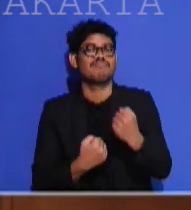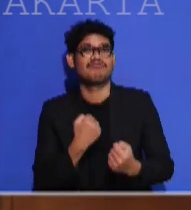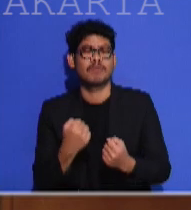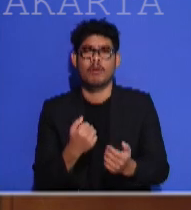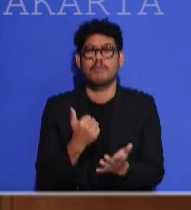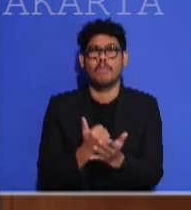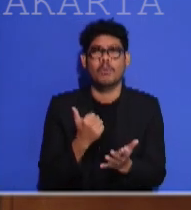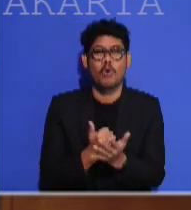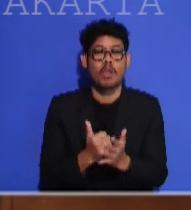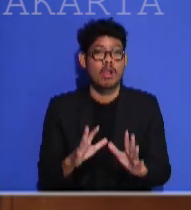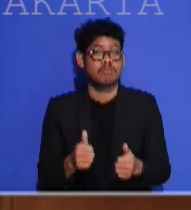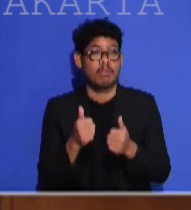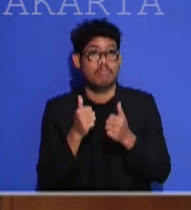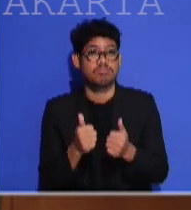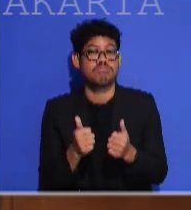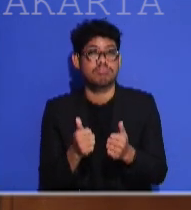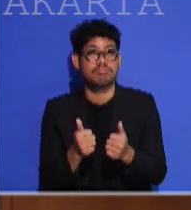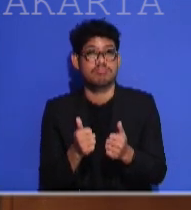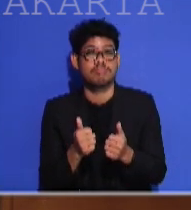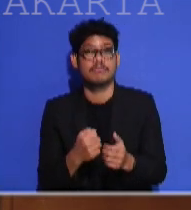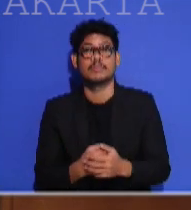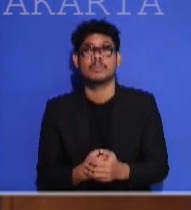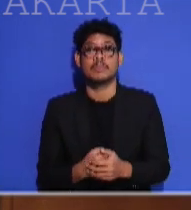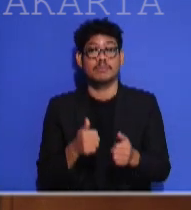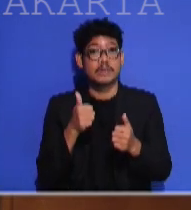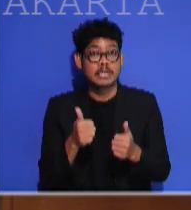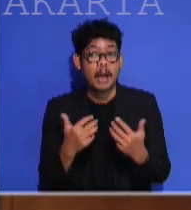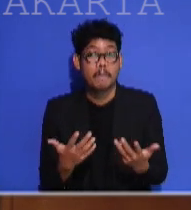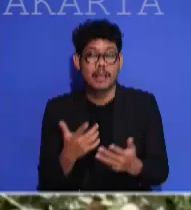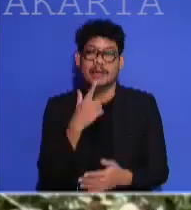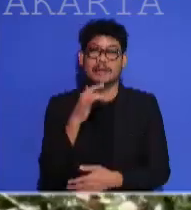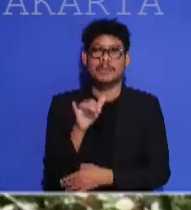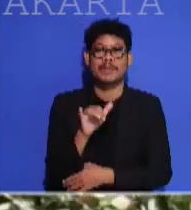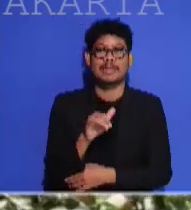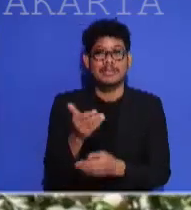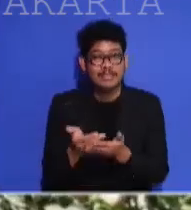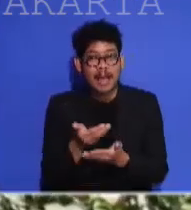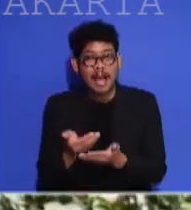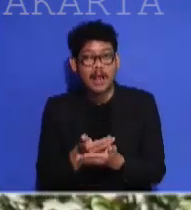saged ngasilaken salah setunggalipun kadosta nanem sawi pait.